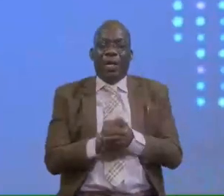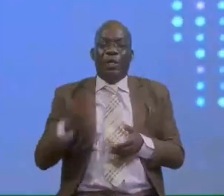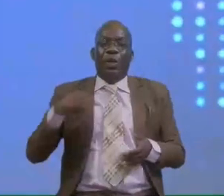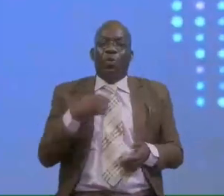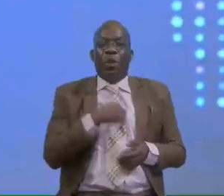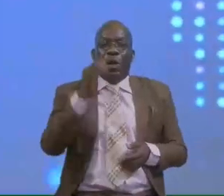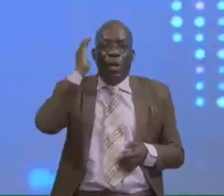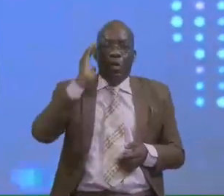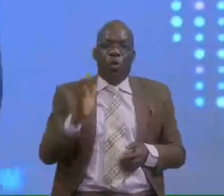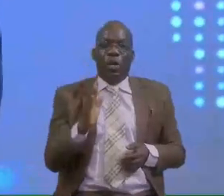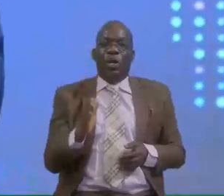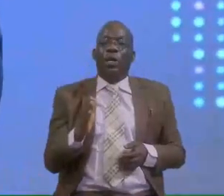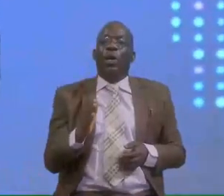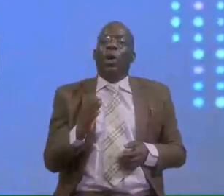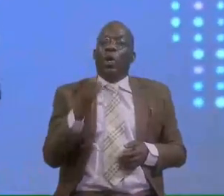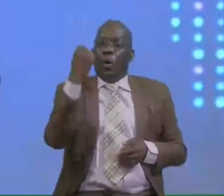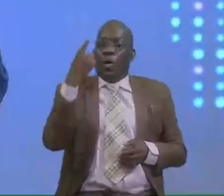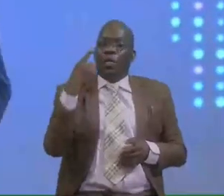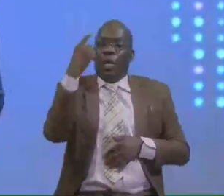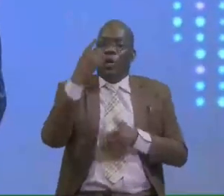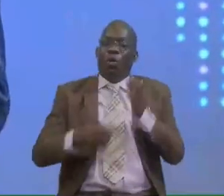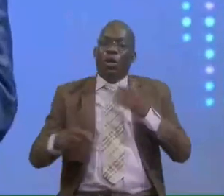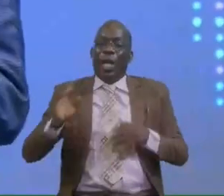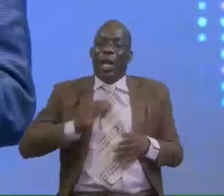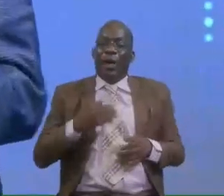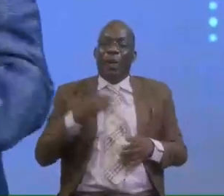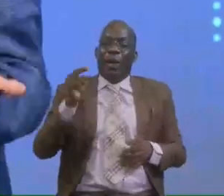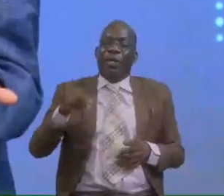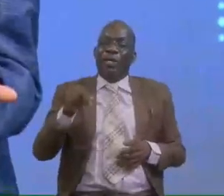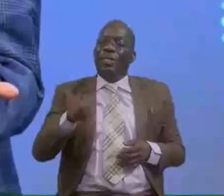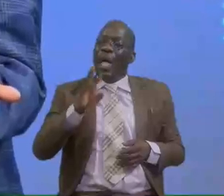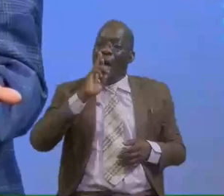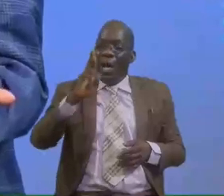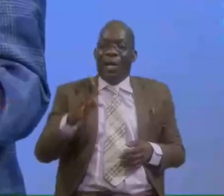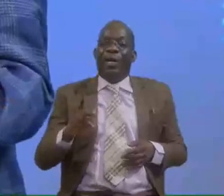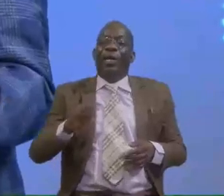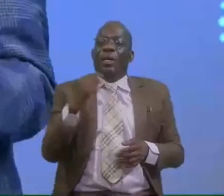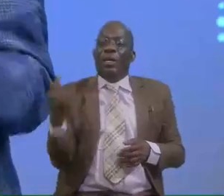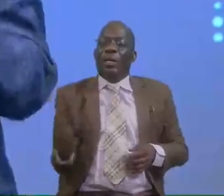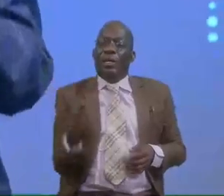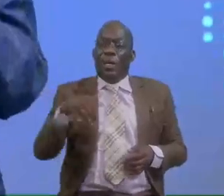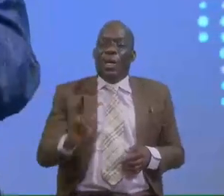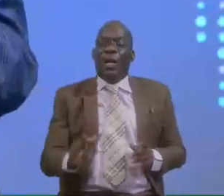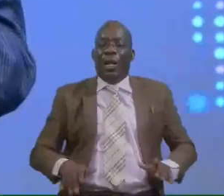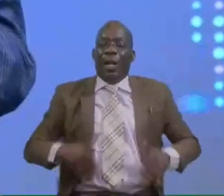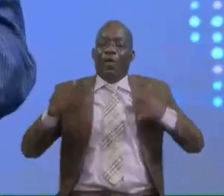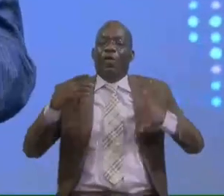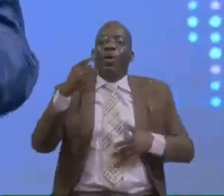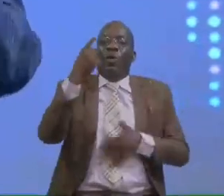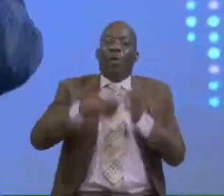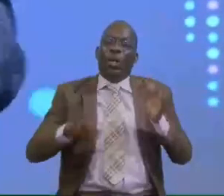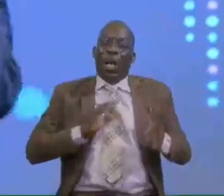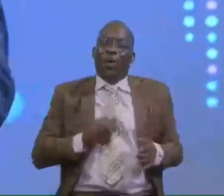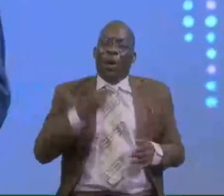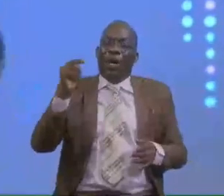nous puissions réaliser ce que nous devrons avoir, ce que sont nos